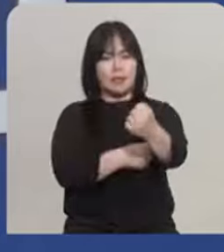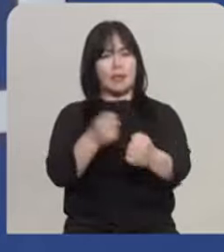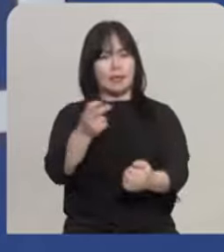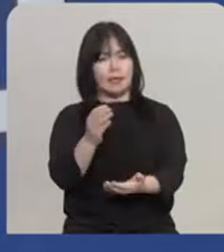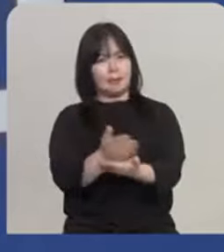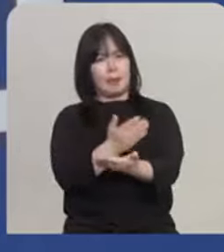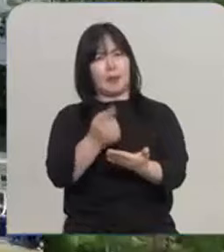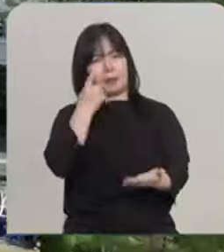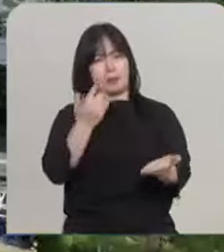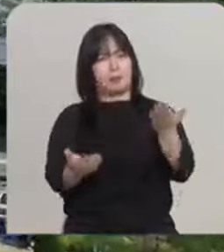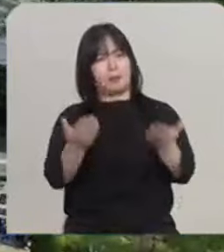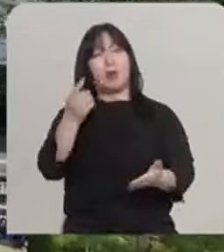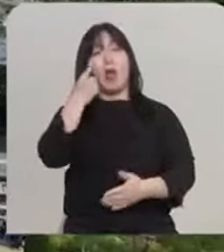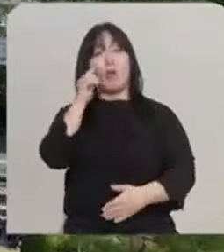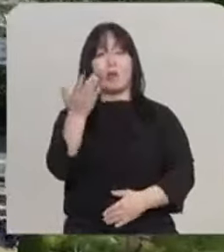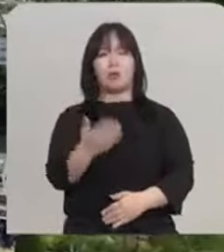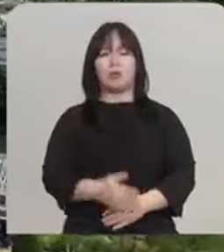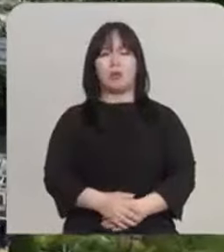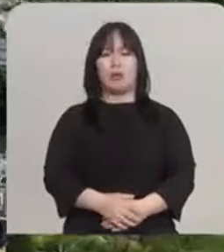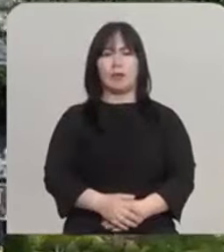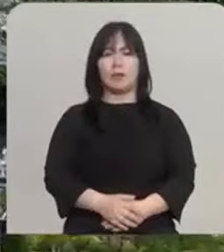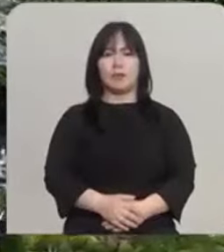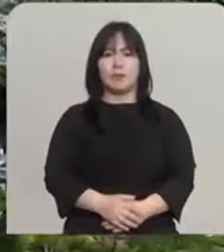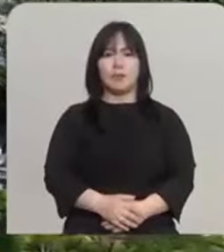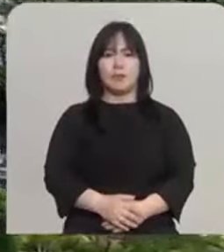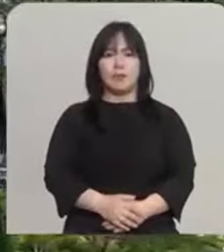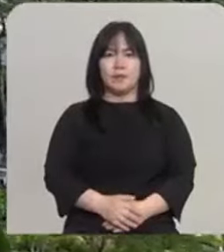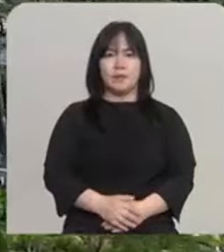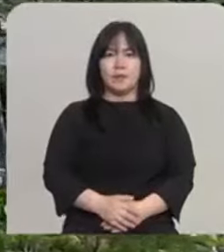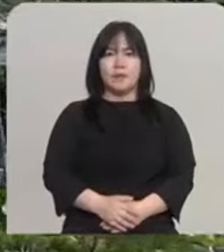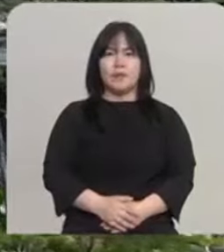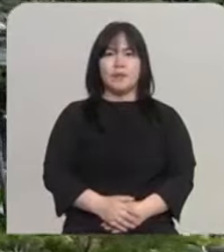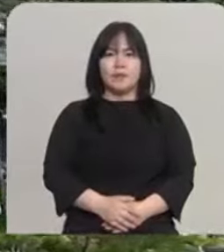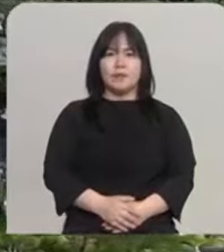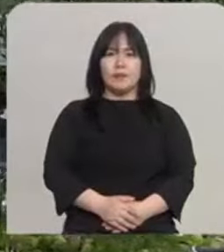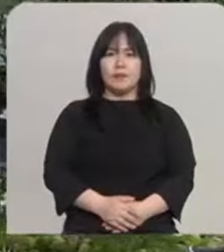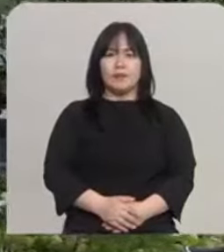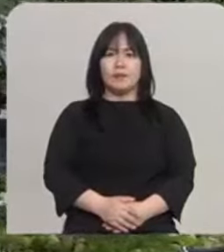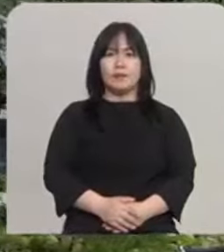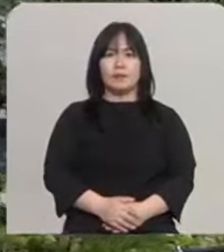시험대에 올랐습니다 KBS 뉴스 조선입니다